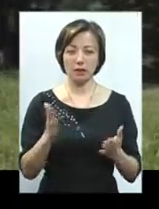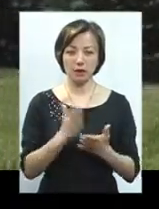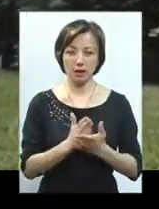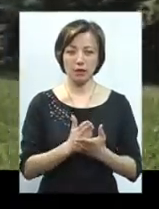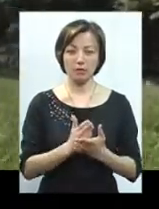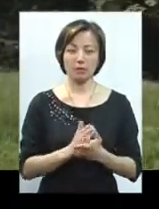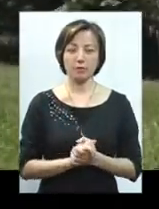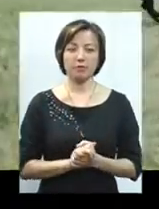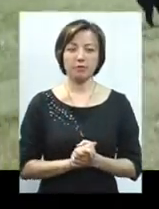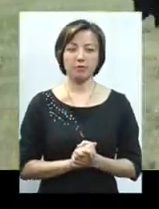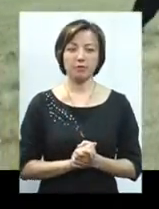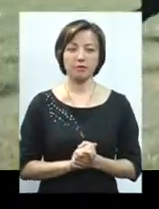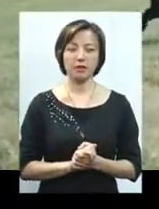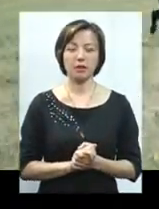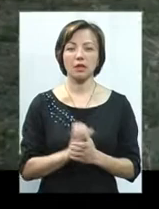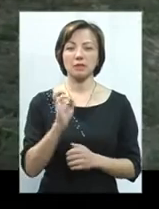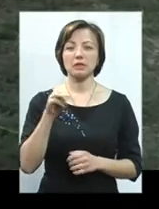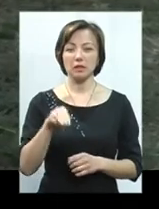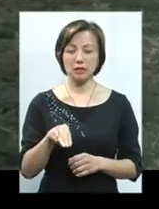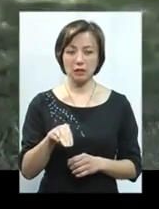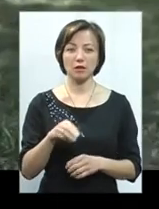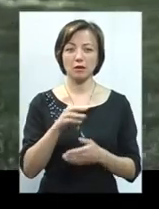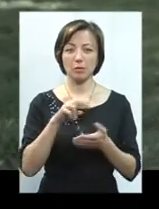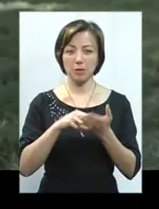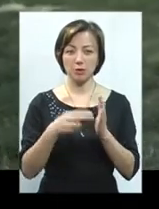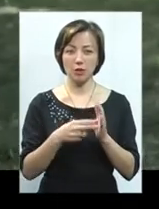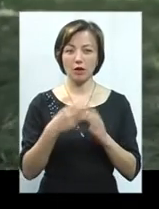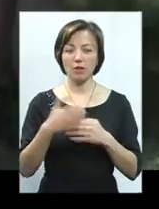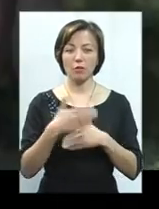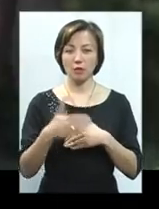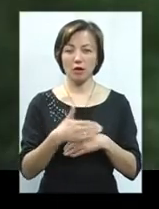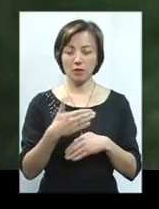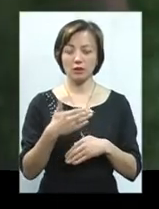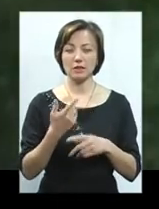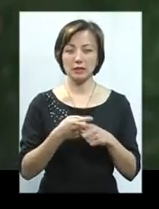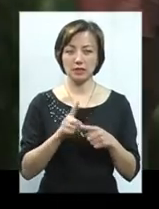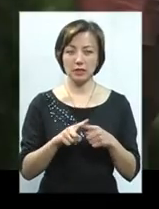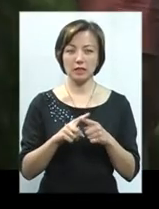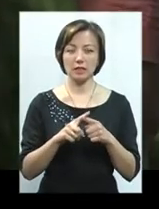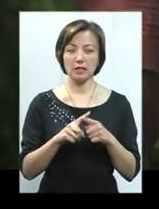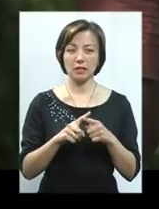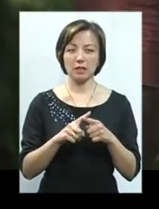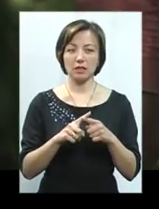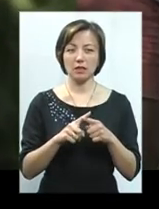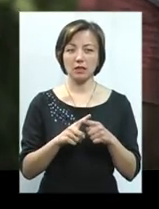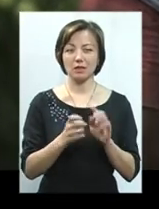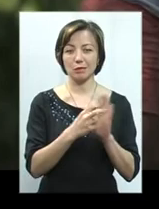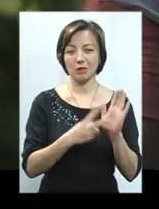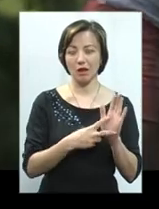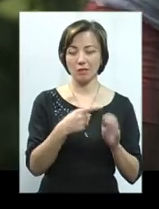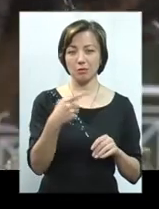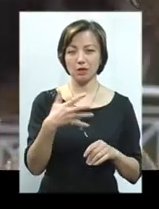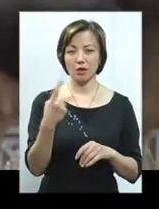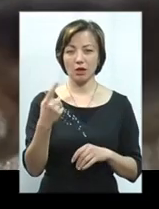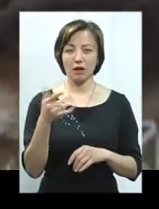перш за все. 154 стаття КУпАПу передбачає відповідальність від 1 до 3 неоподаткованих мінімумів. Тобто це від 17 до 51 гривні. Це є